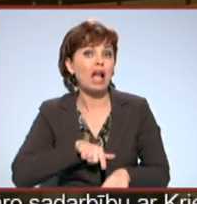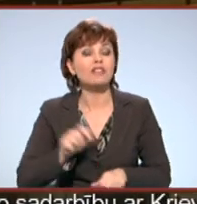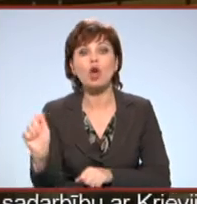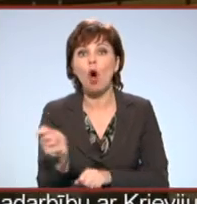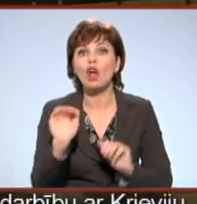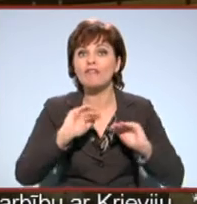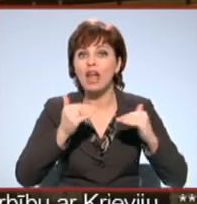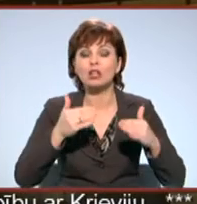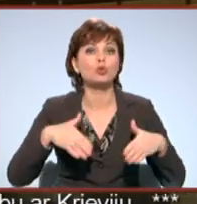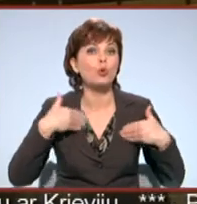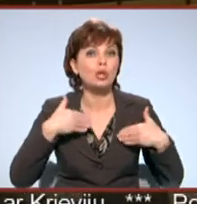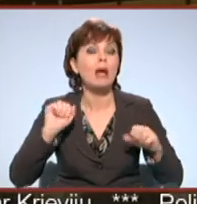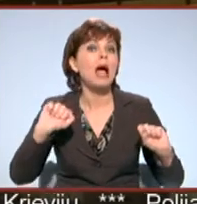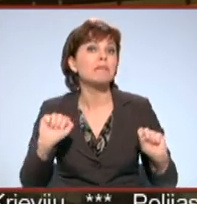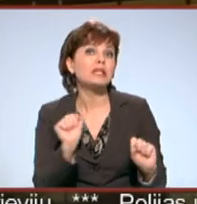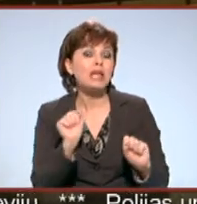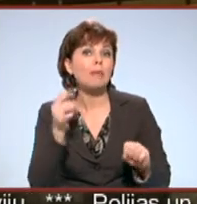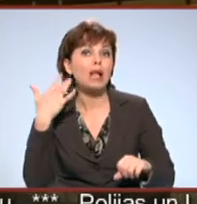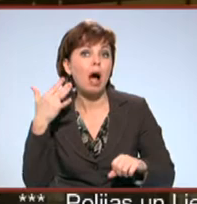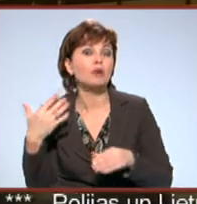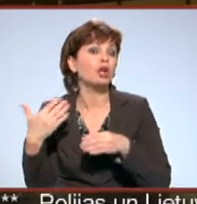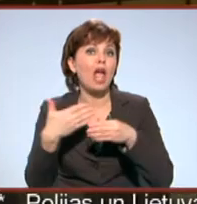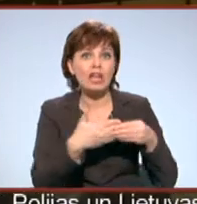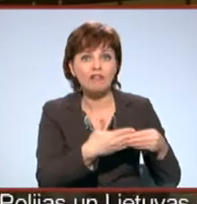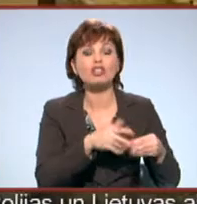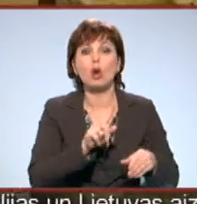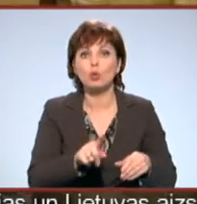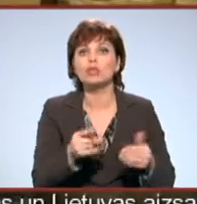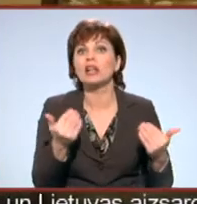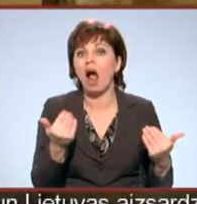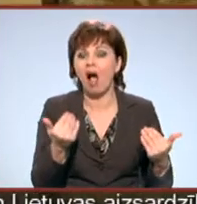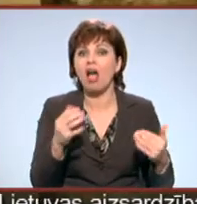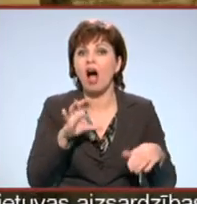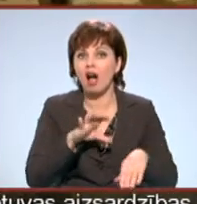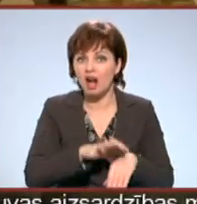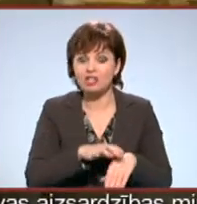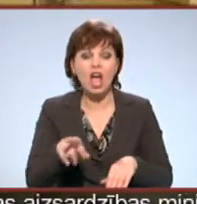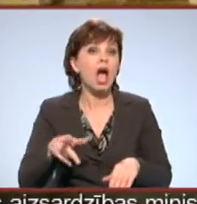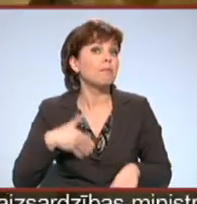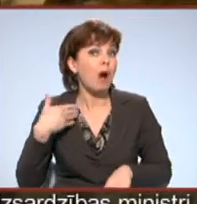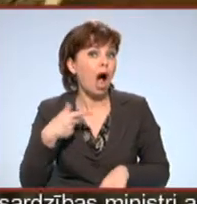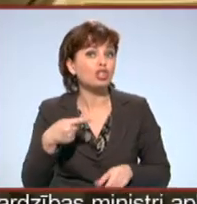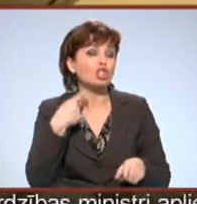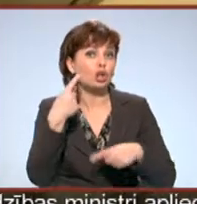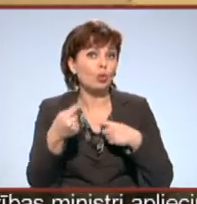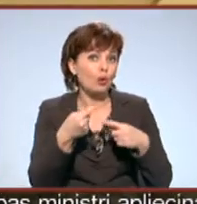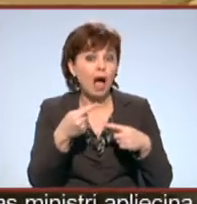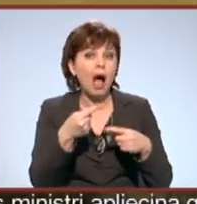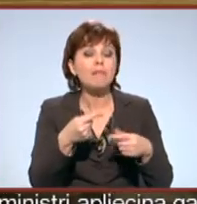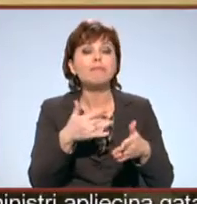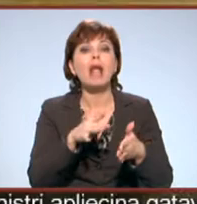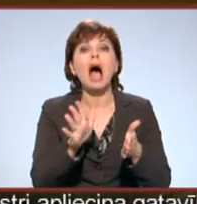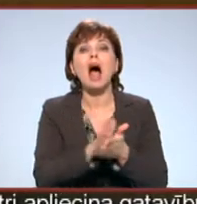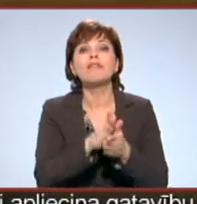atzīst, ka bažas par Ziemeļamerikas komandu neierašanos kļūst reālākas. Šādas bažas sarunā ar izdevuma Telegraf bija